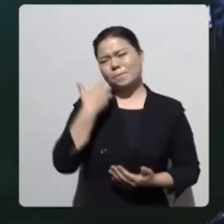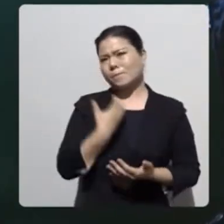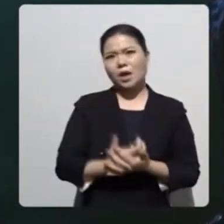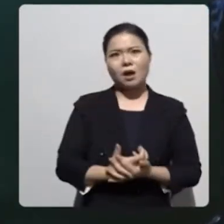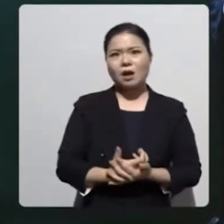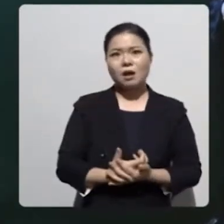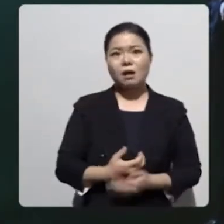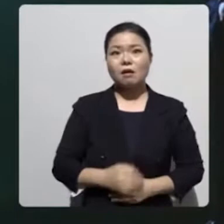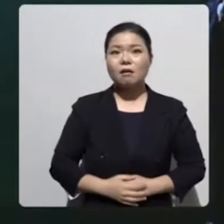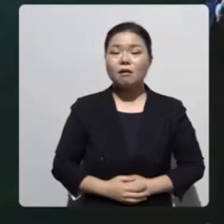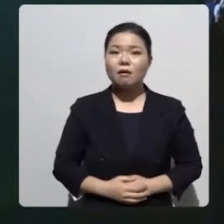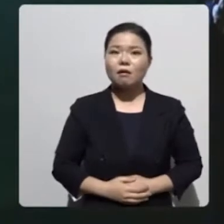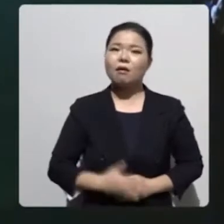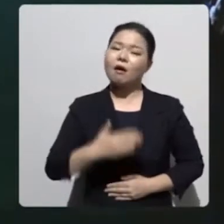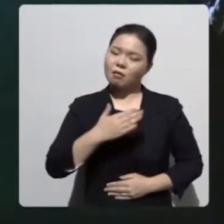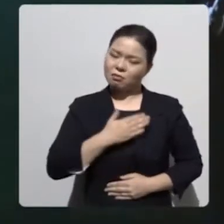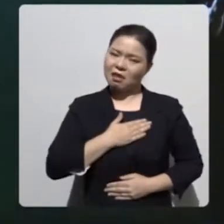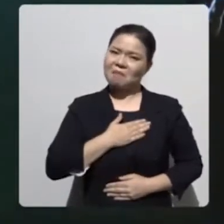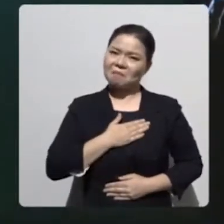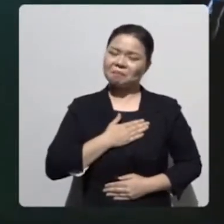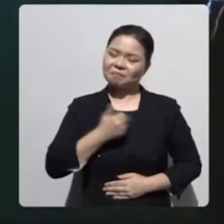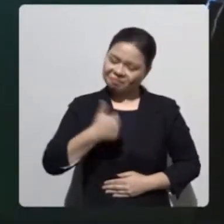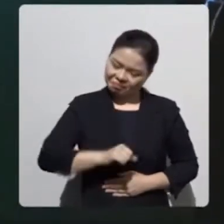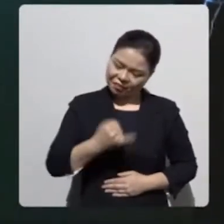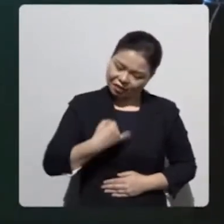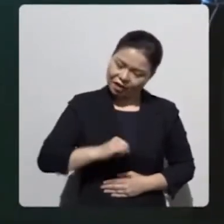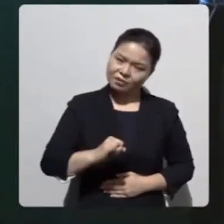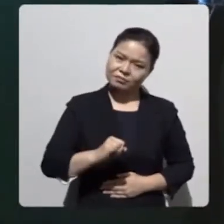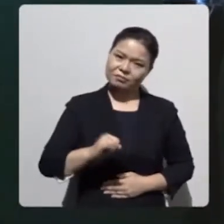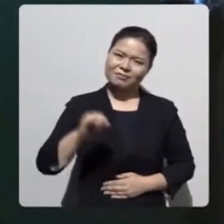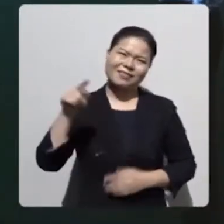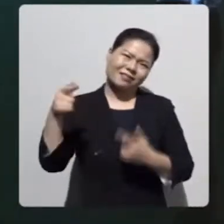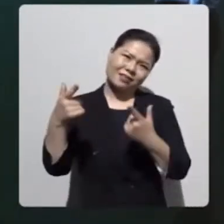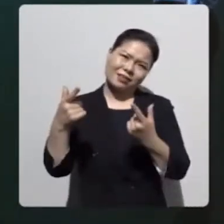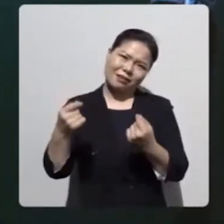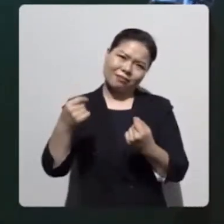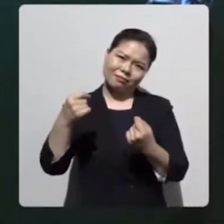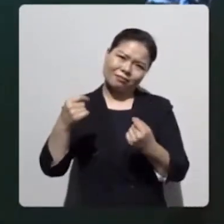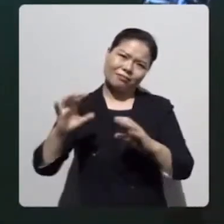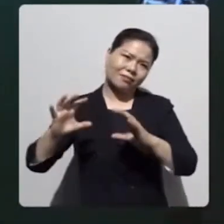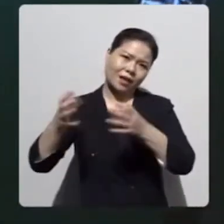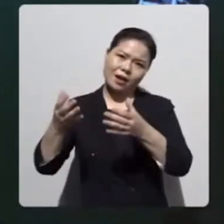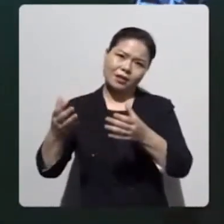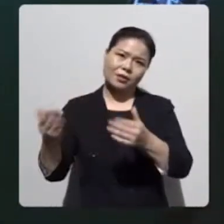충격적이었습니다. 내 아이를 이런 나라에서